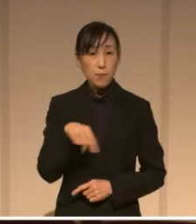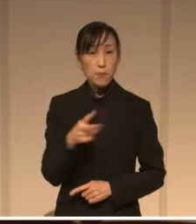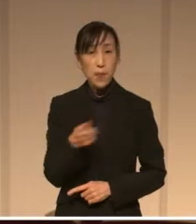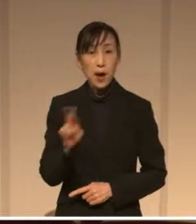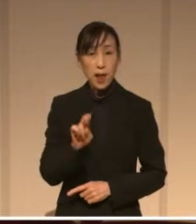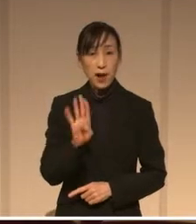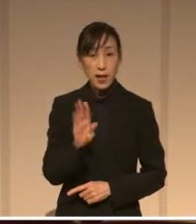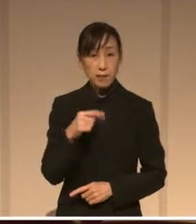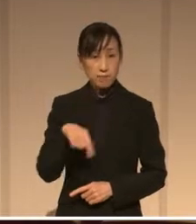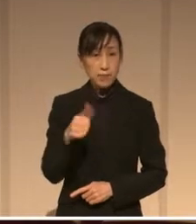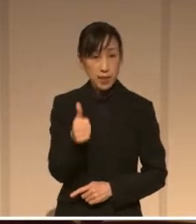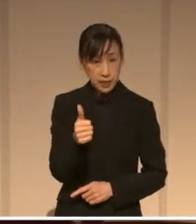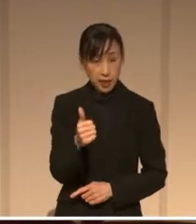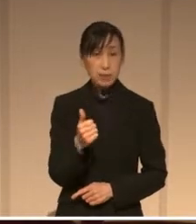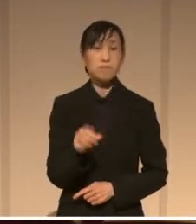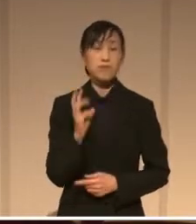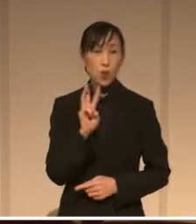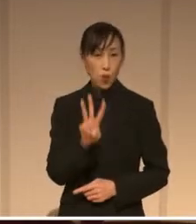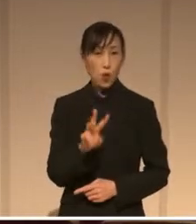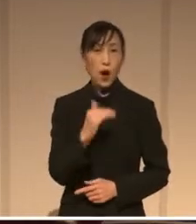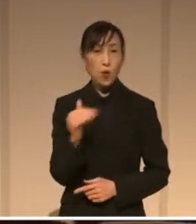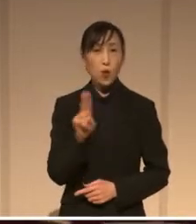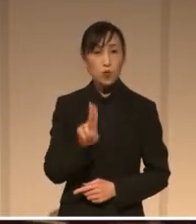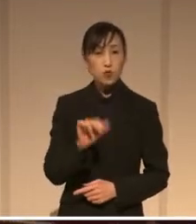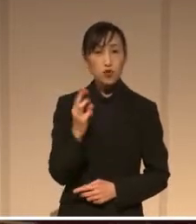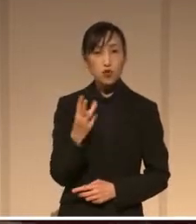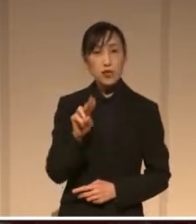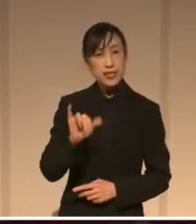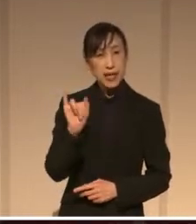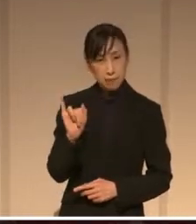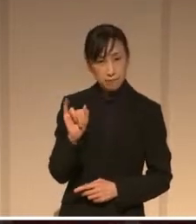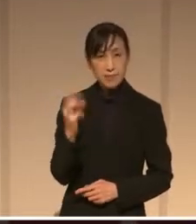ですどうぞ皆さんよろしくお願い致します